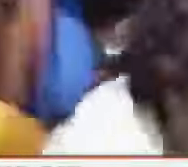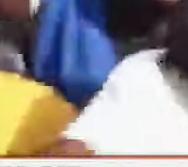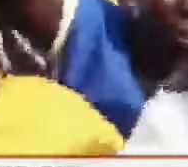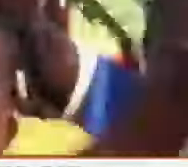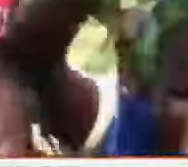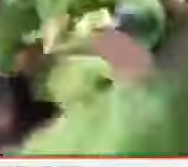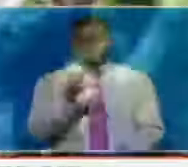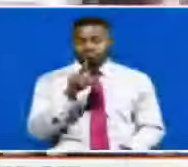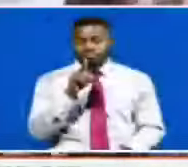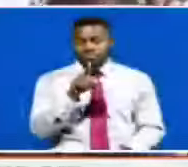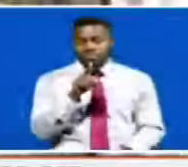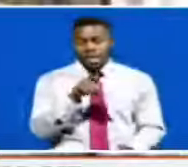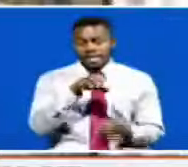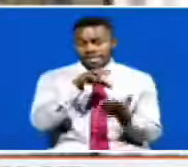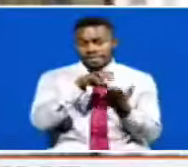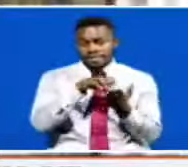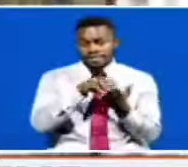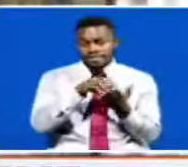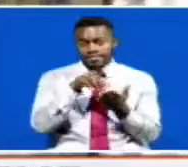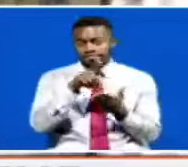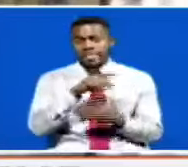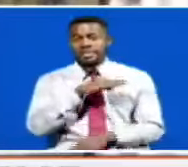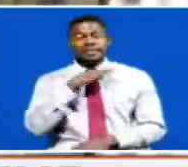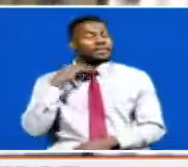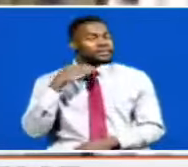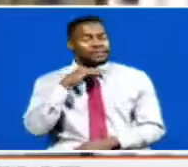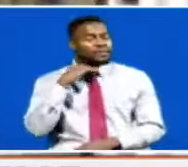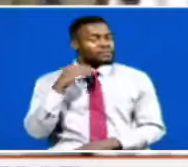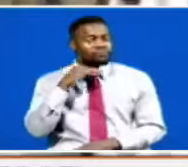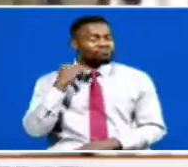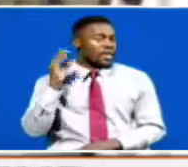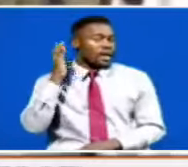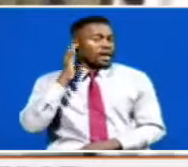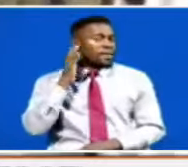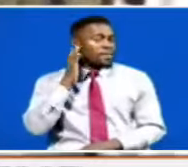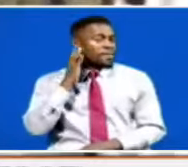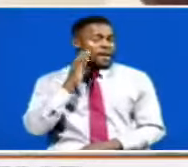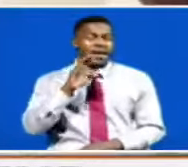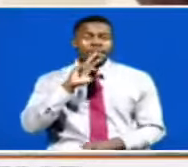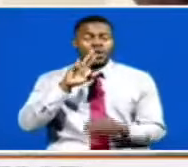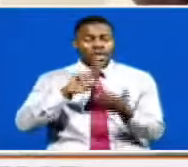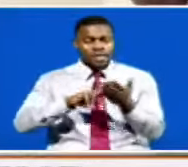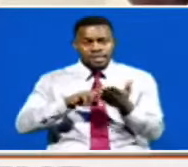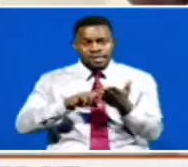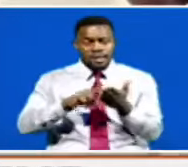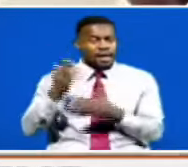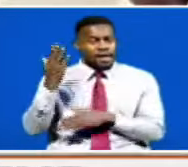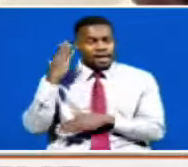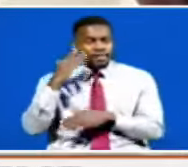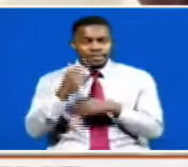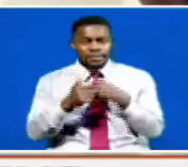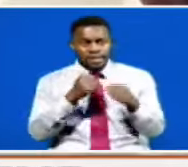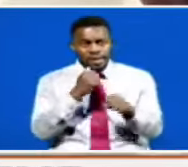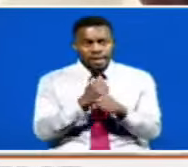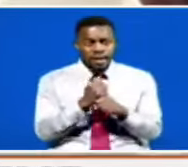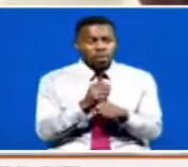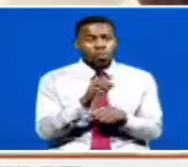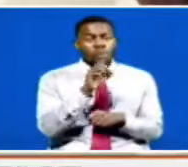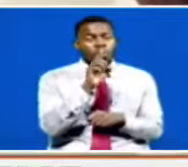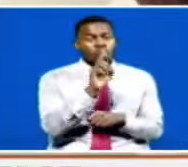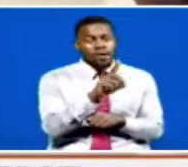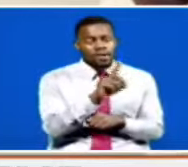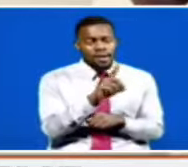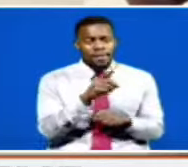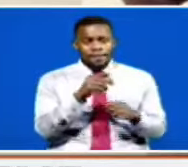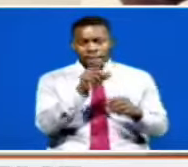Kisa cha kwanza cha mashambulizi ya kuteketeza maboma hayo kiliripotiwa Novemba mwaka jana. Mwathiriwa ambaye ni